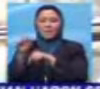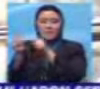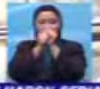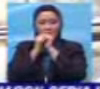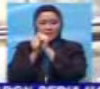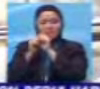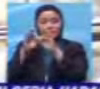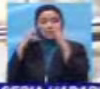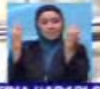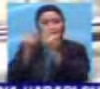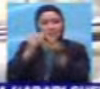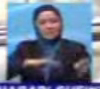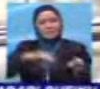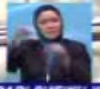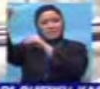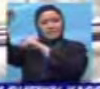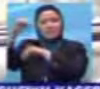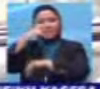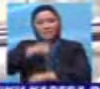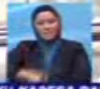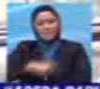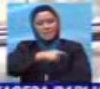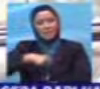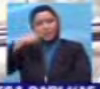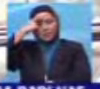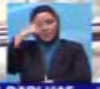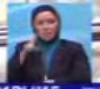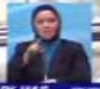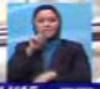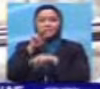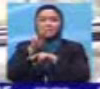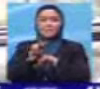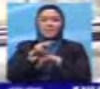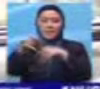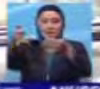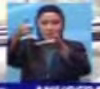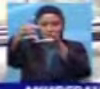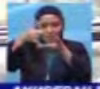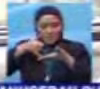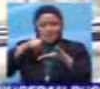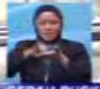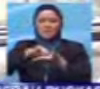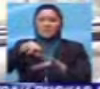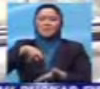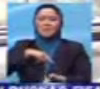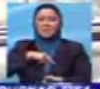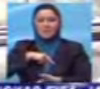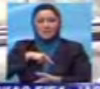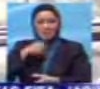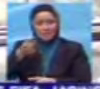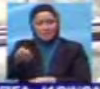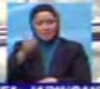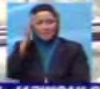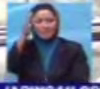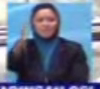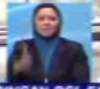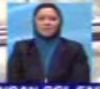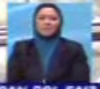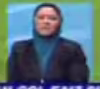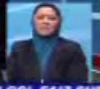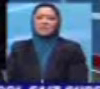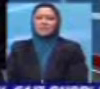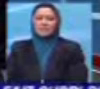untuk menyaksikan anugerah tersebut menjadi milik beliau. Laporan Syarifuddin Arsyad untuk Sukan RTM.